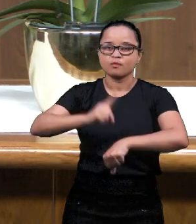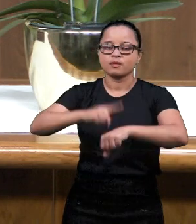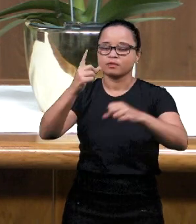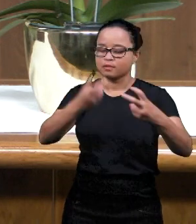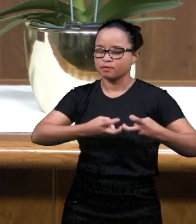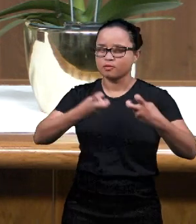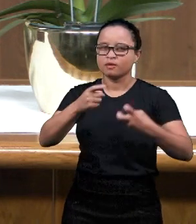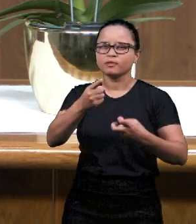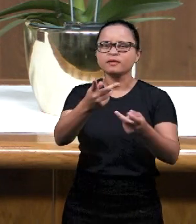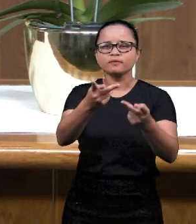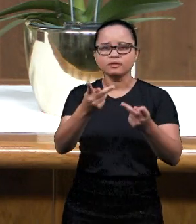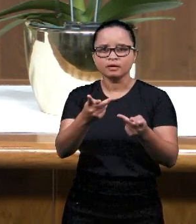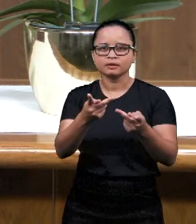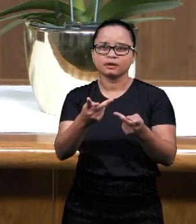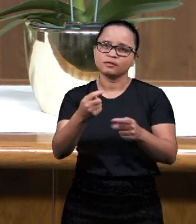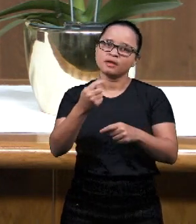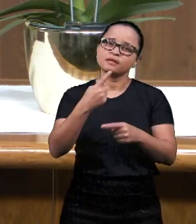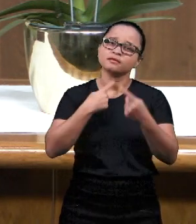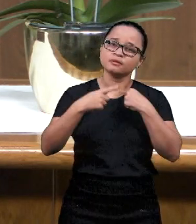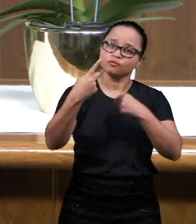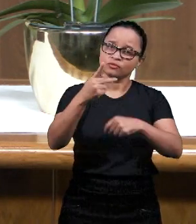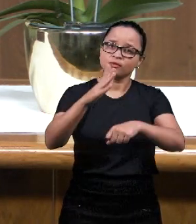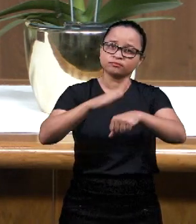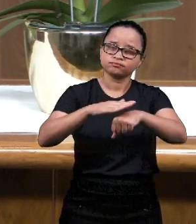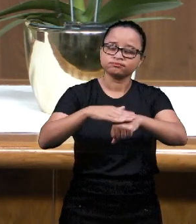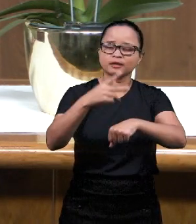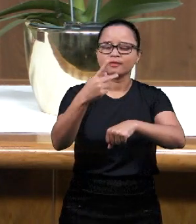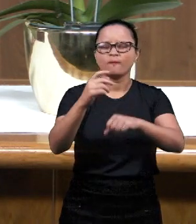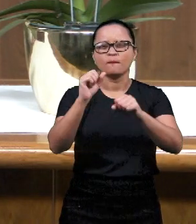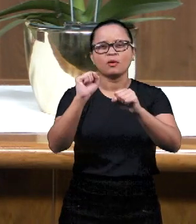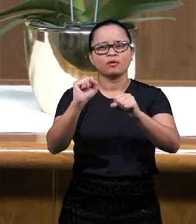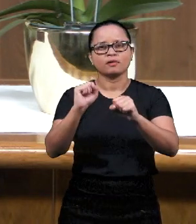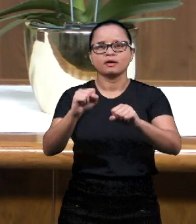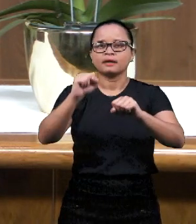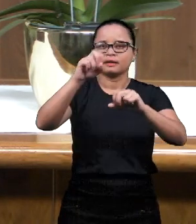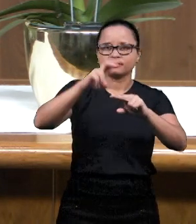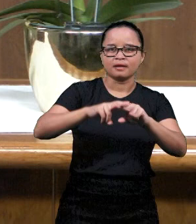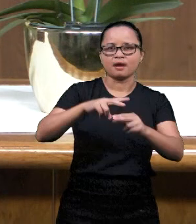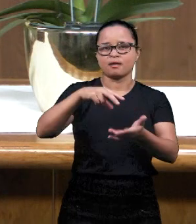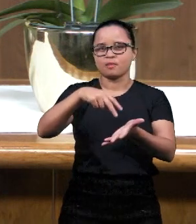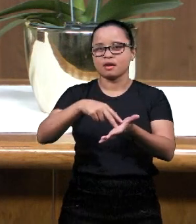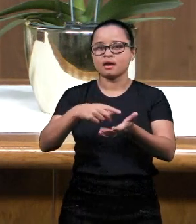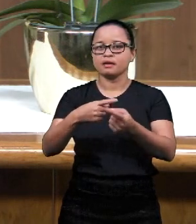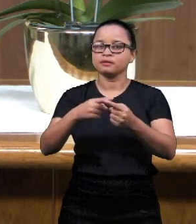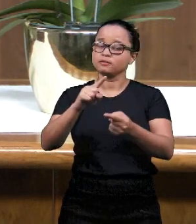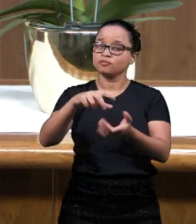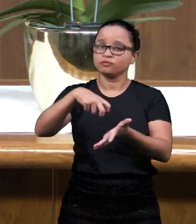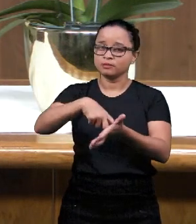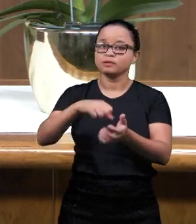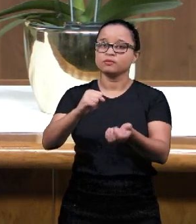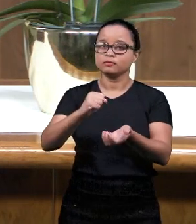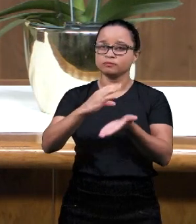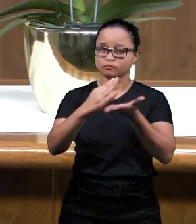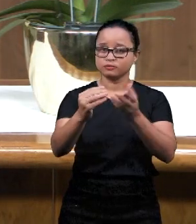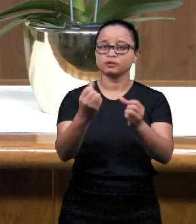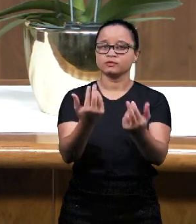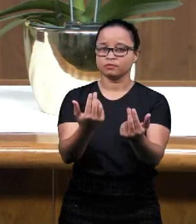Jésus. Vous qui nous visitez, si vous souhaitez, pouvez nous accompagner dans ce geste. Restez comme vous souhaitez.